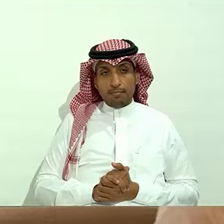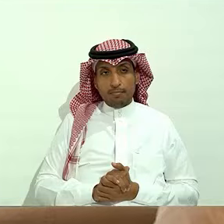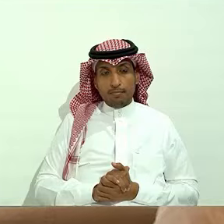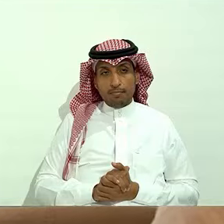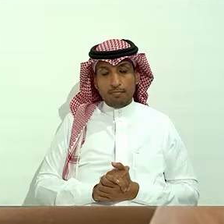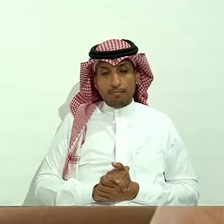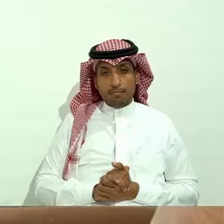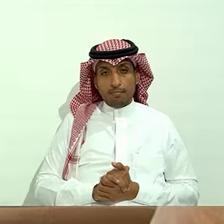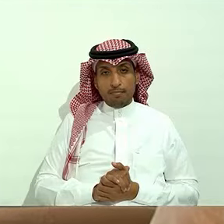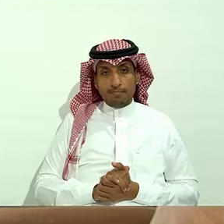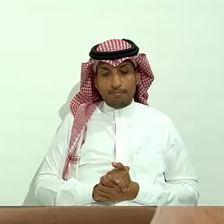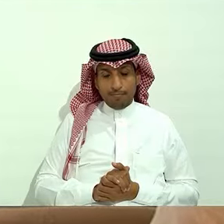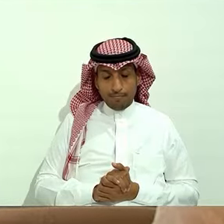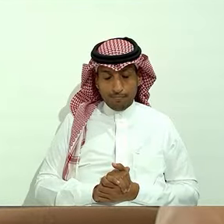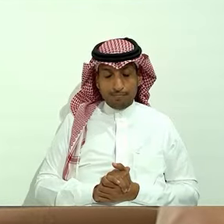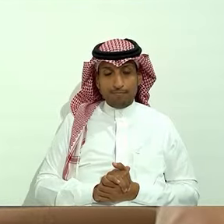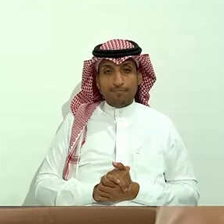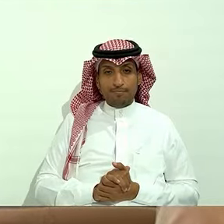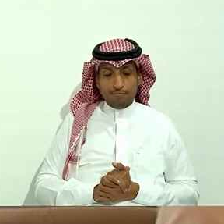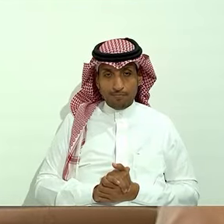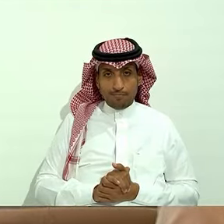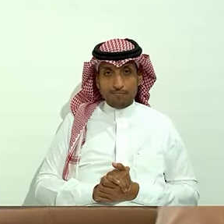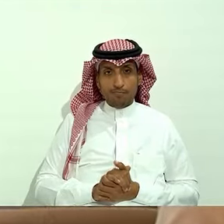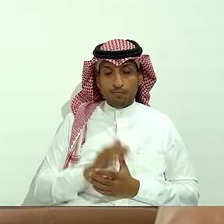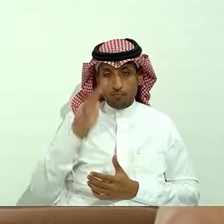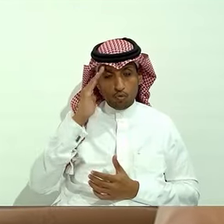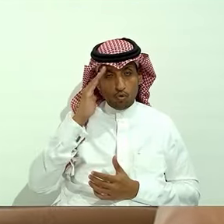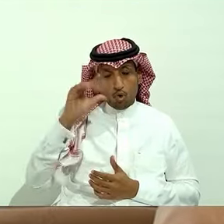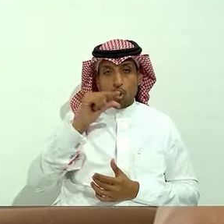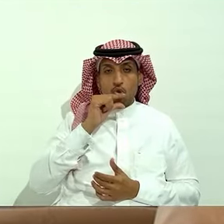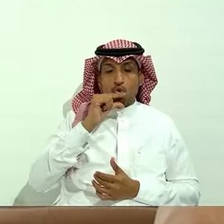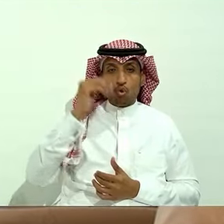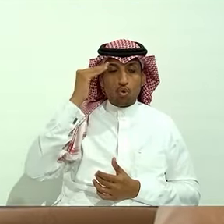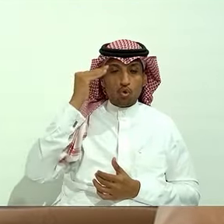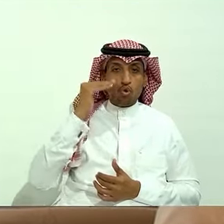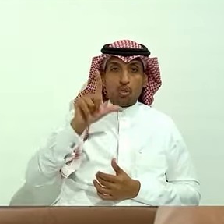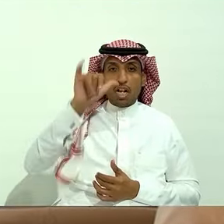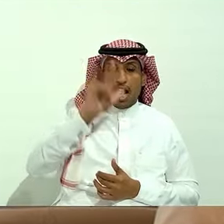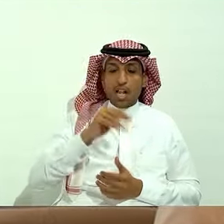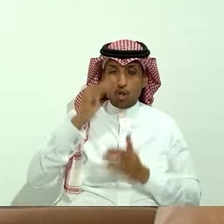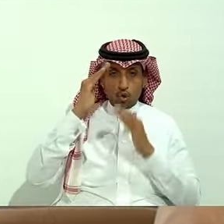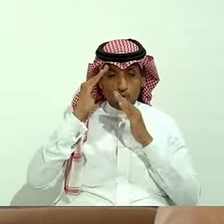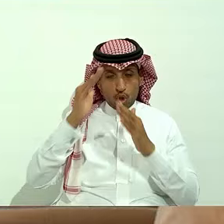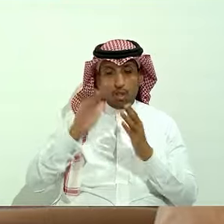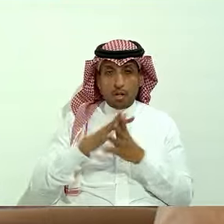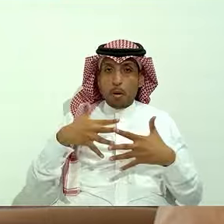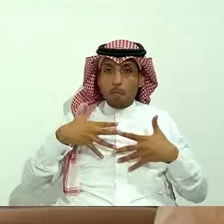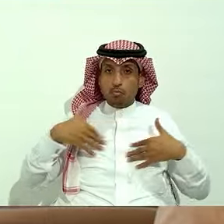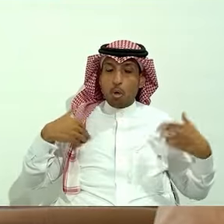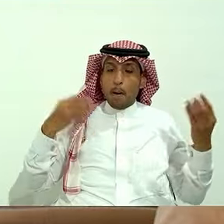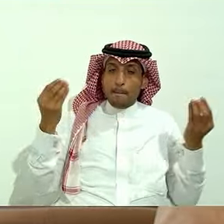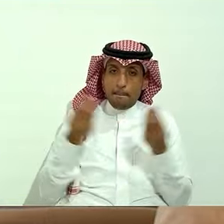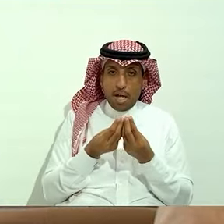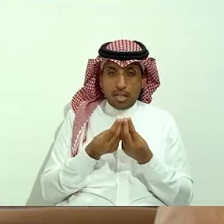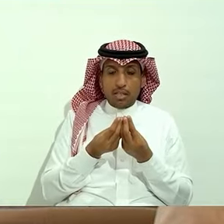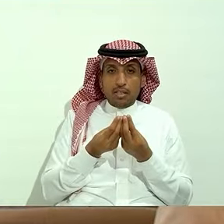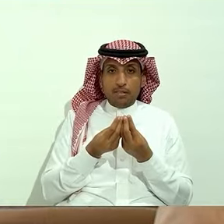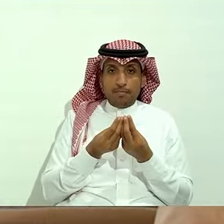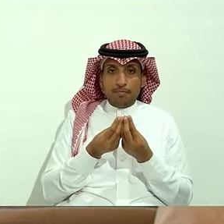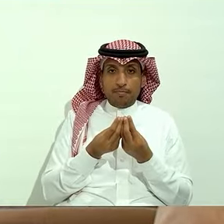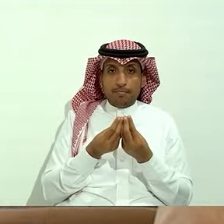Okay, thank you so much everyone. يعطيكم العافية. شكرا جزيلا دكتورة ليلى. ما قصرتي كالعادة. سعيدة اني معك. وان شاء